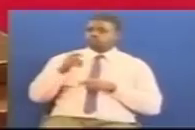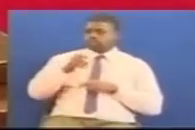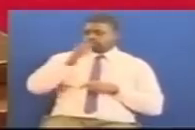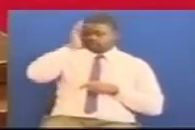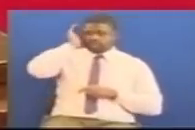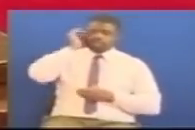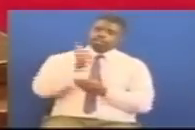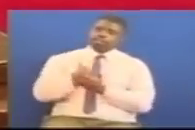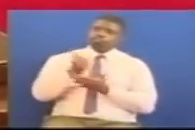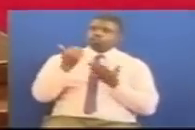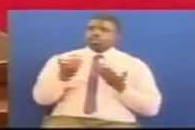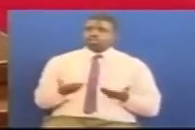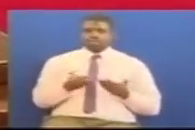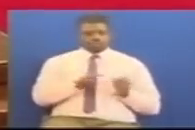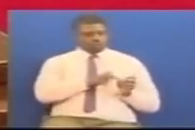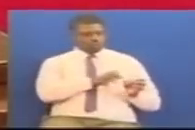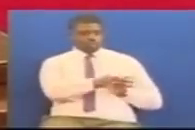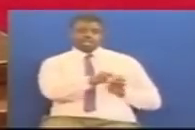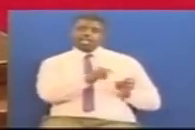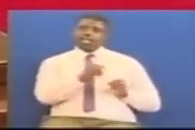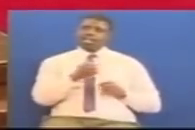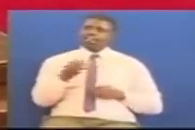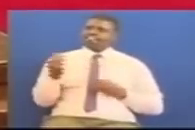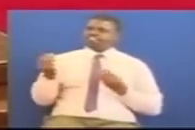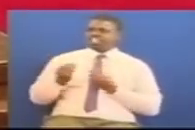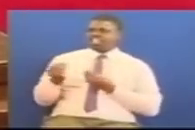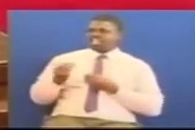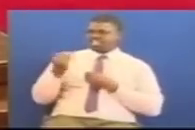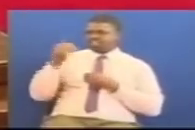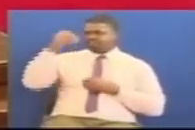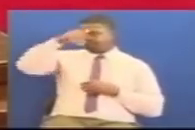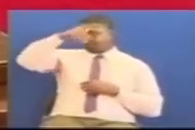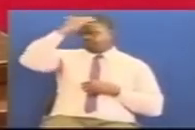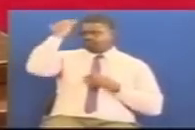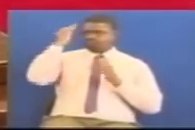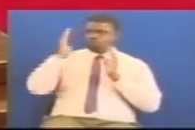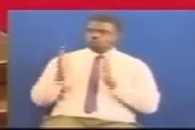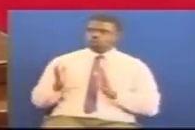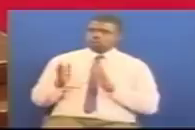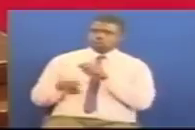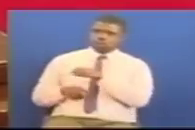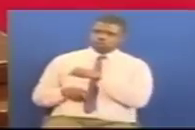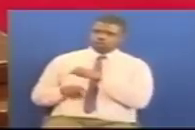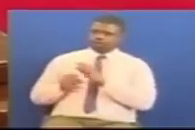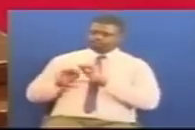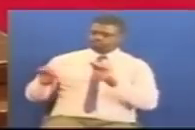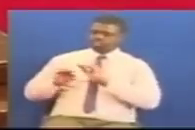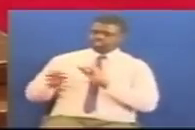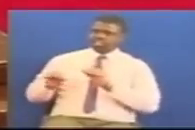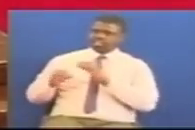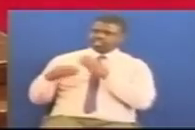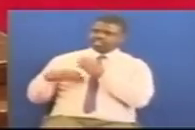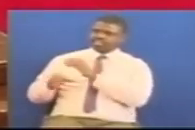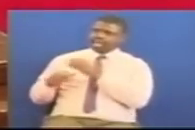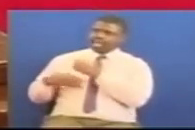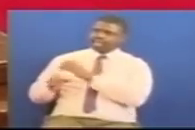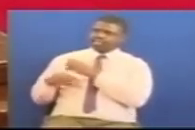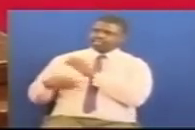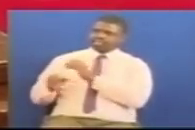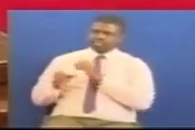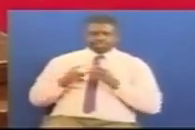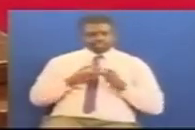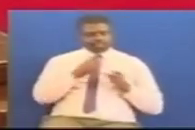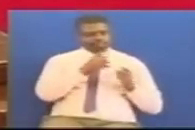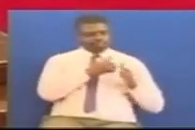sasa kutenga vyuo vichache kati ya hivyo kwamba vinakuwa ni vyuo vinavyofundisha sayansi. Kwa hiyo tutaendelea